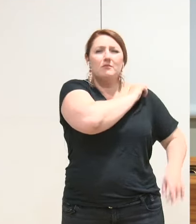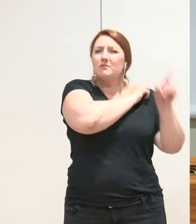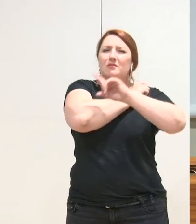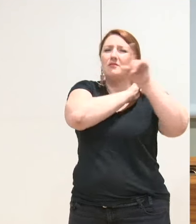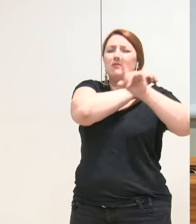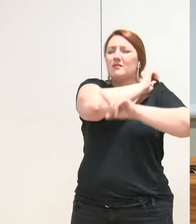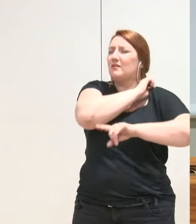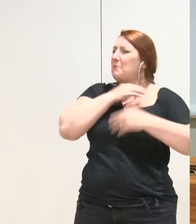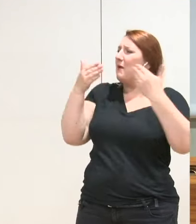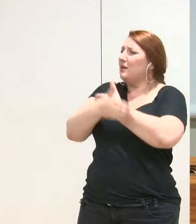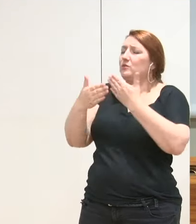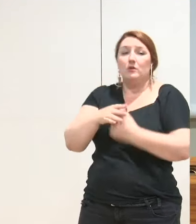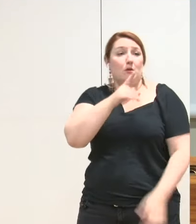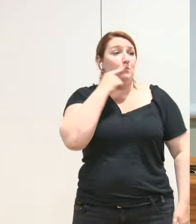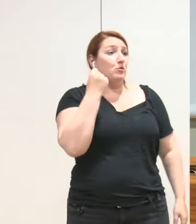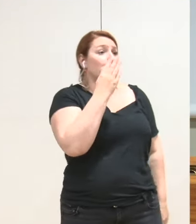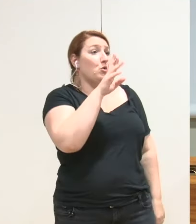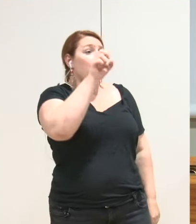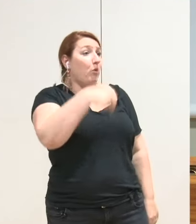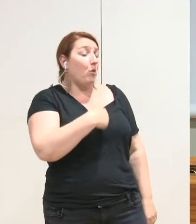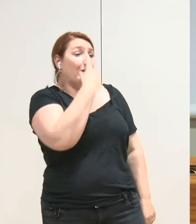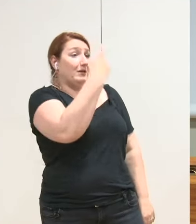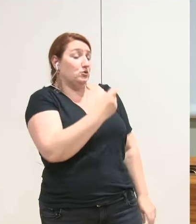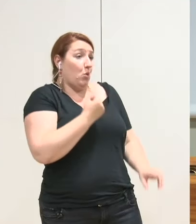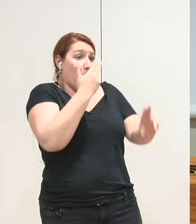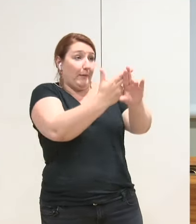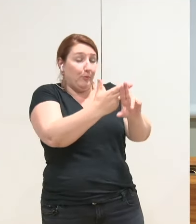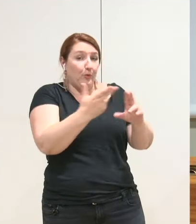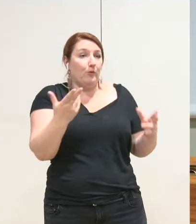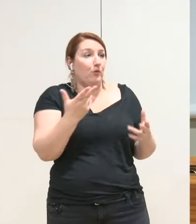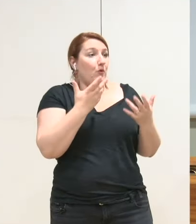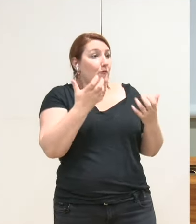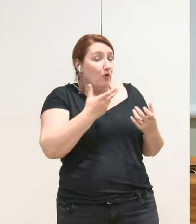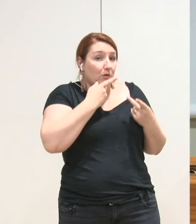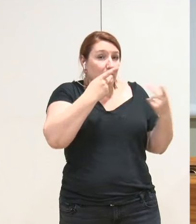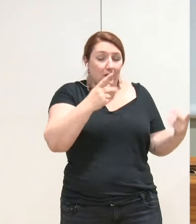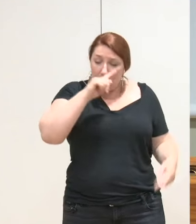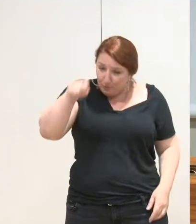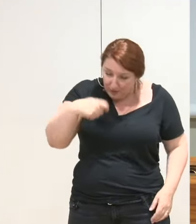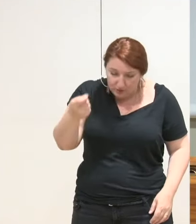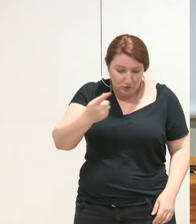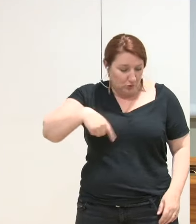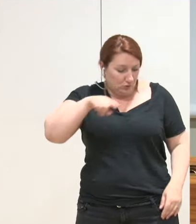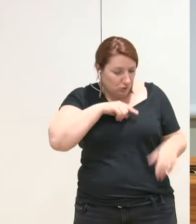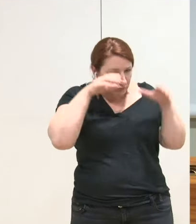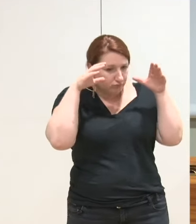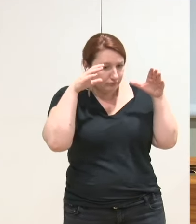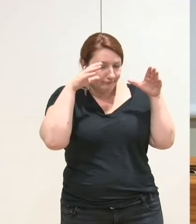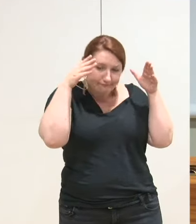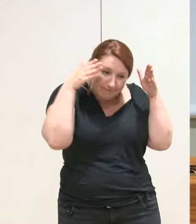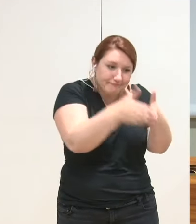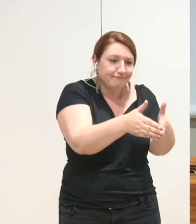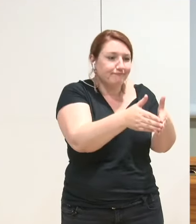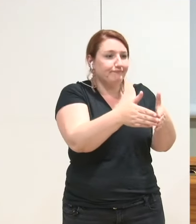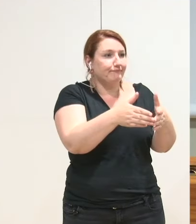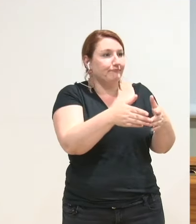Bron vous avez posé une question juste pour vous dire qu'il y a un intérêt évidemment important que vous